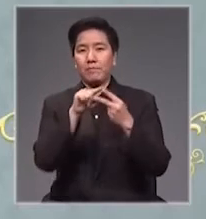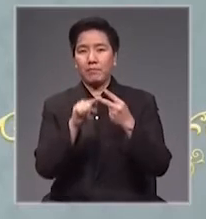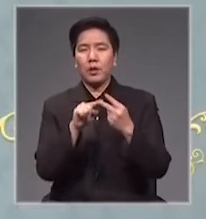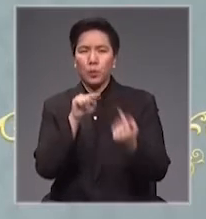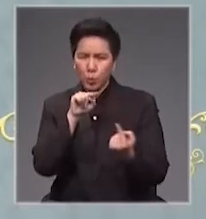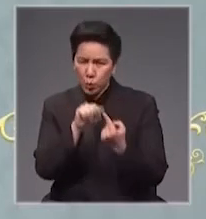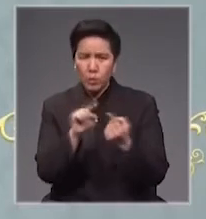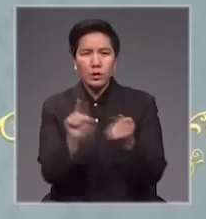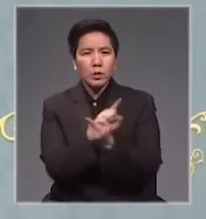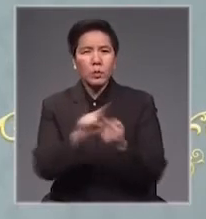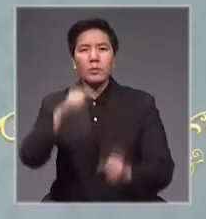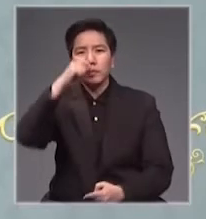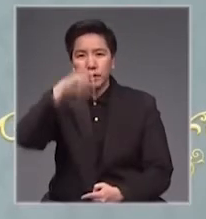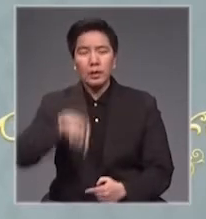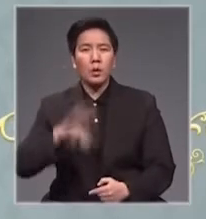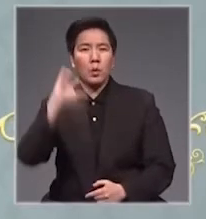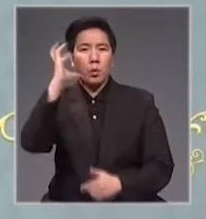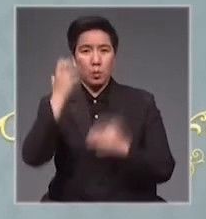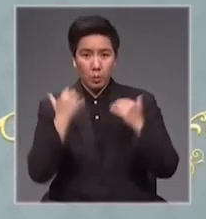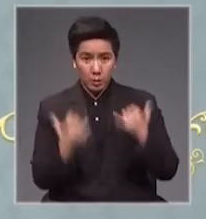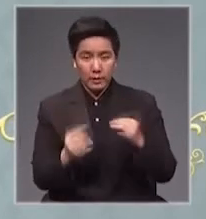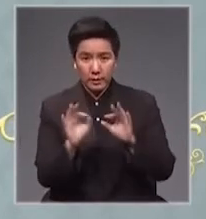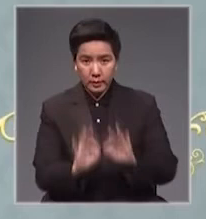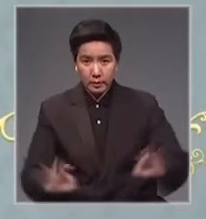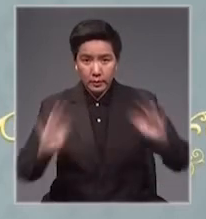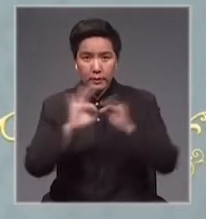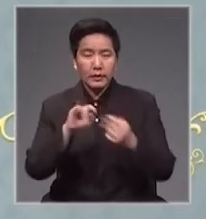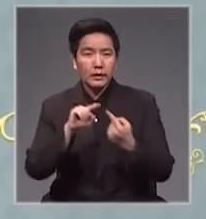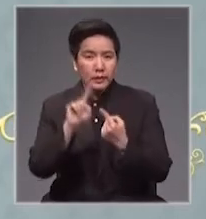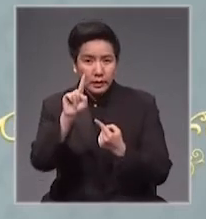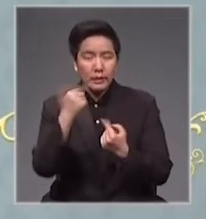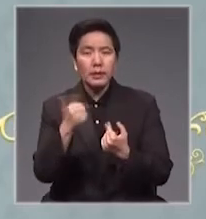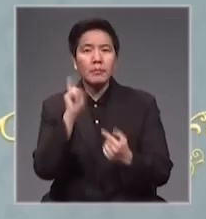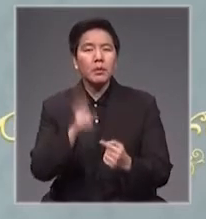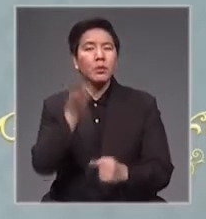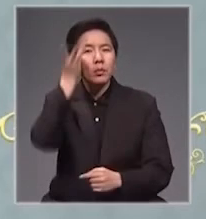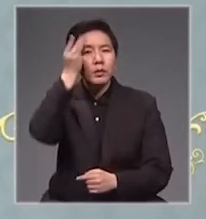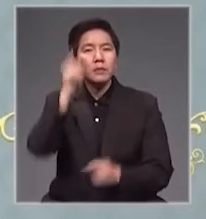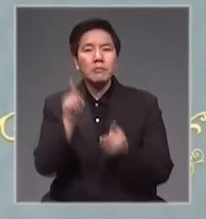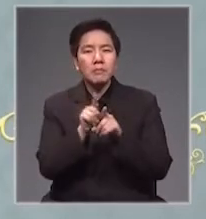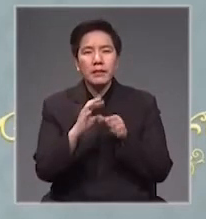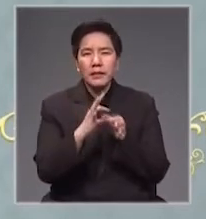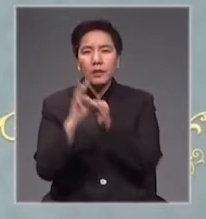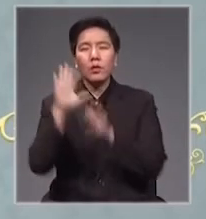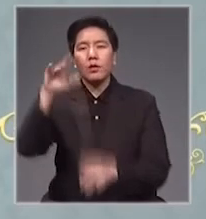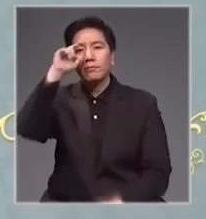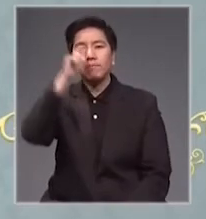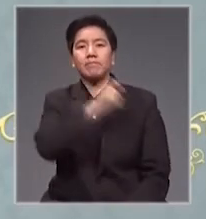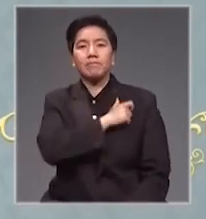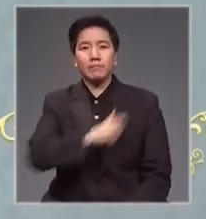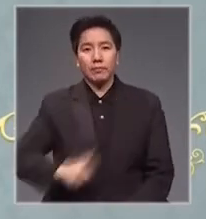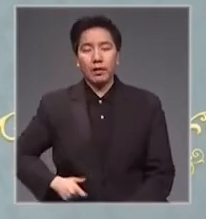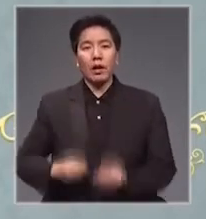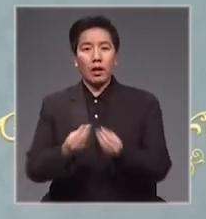ยภายใต้บริบทของโลกในปัจจุบันที่สำคัญที่สุดก็คือสอดคล้องกับศาสตร์พระราชาอันจะช่วยนำพาชีวิตและประเทศช